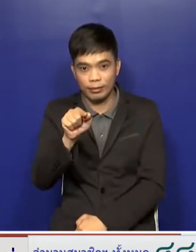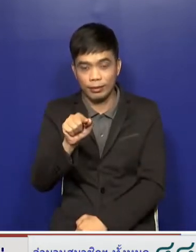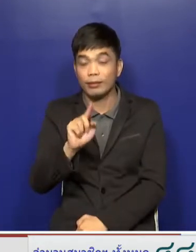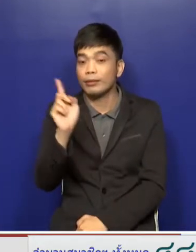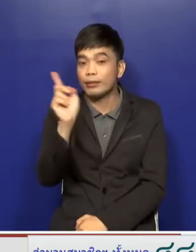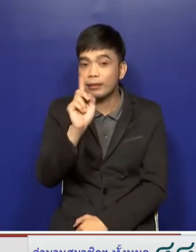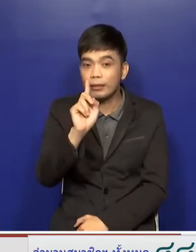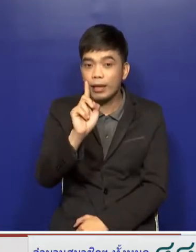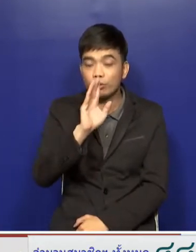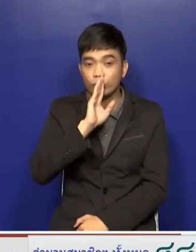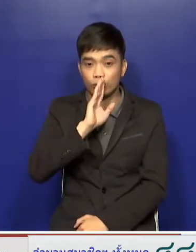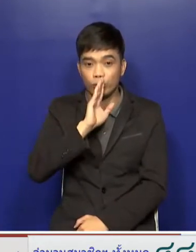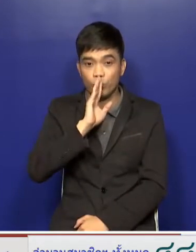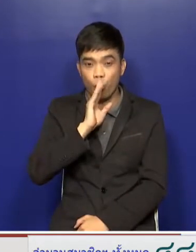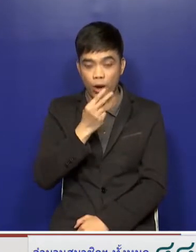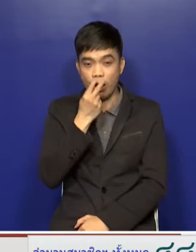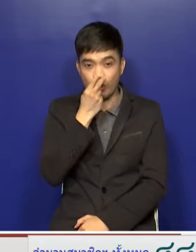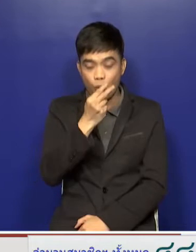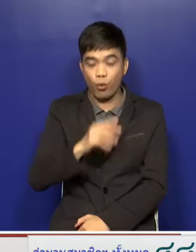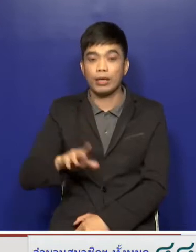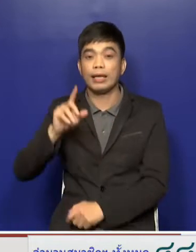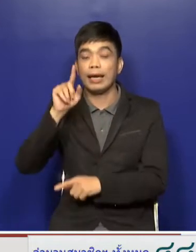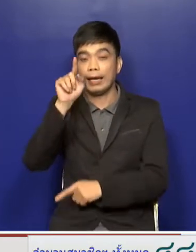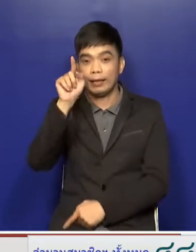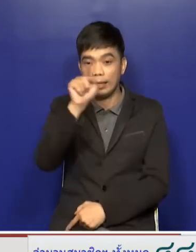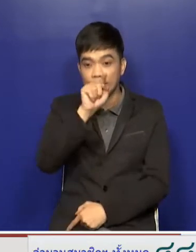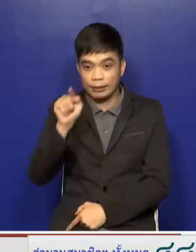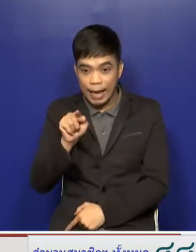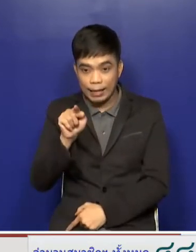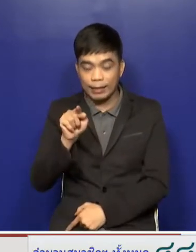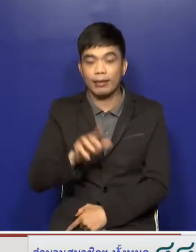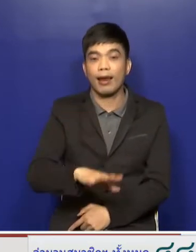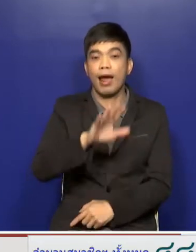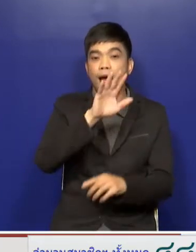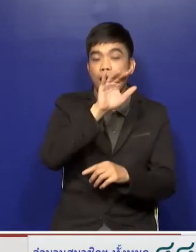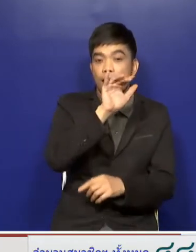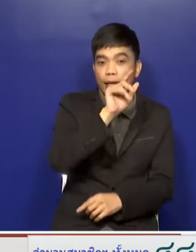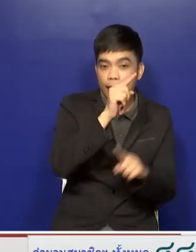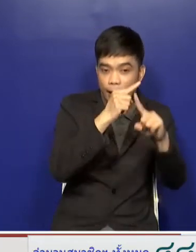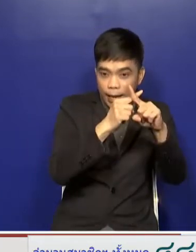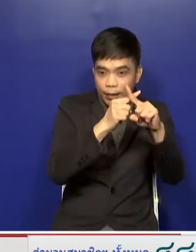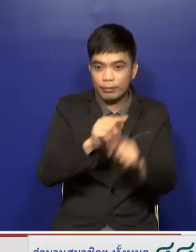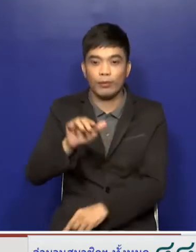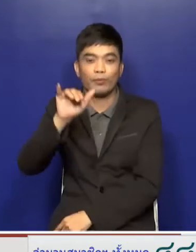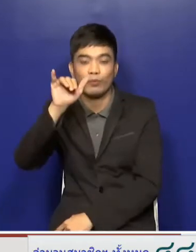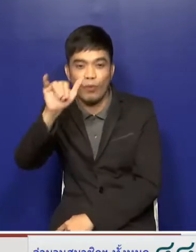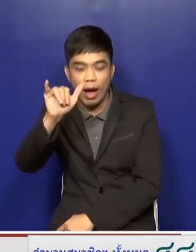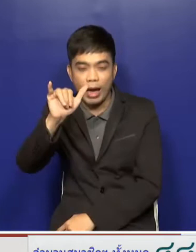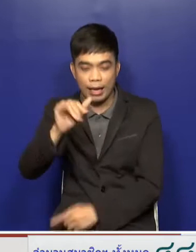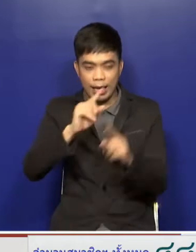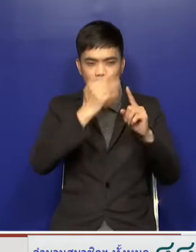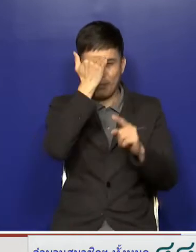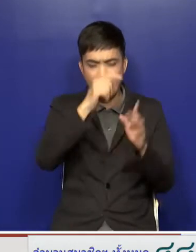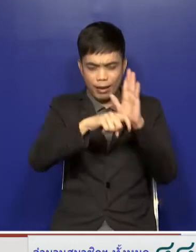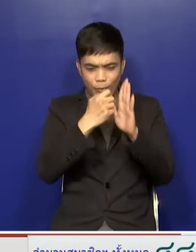การแตกต่างระหวาง 2 Generationกลมบนกล่มล่างเี่ย เป็นกุ่มที่ตัวกลม